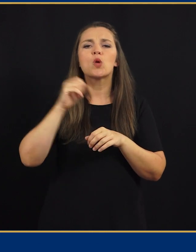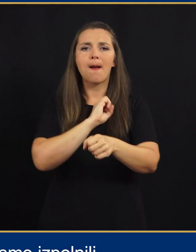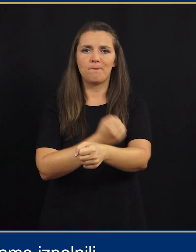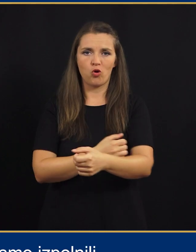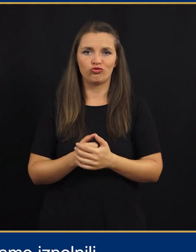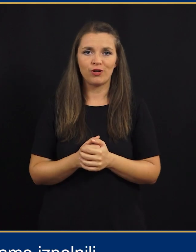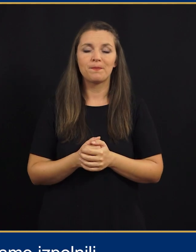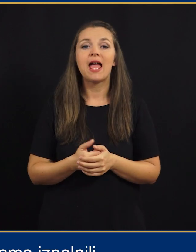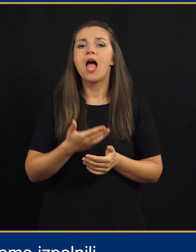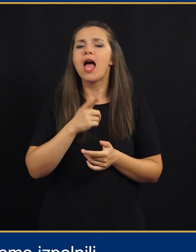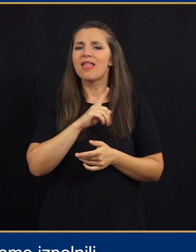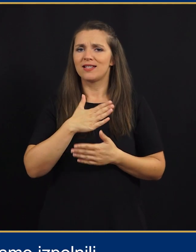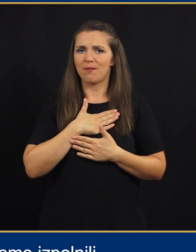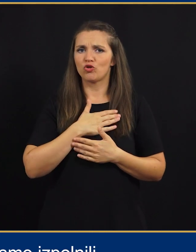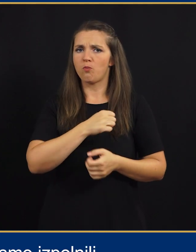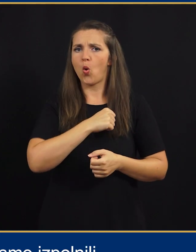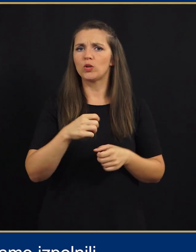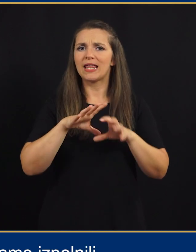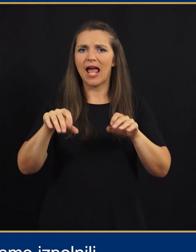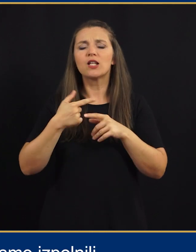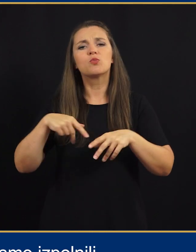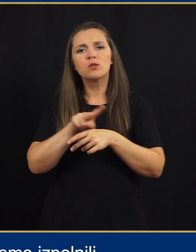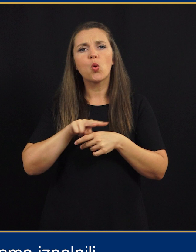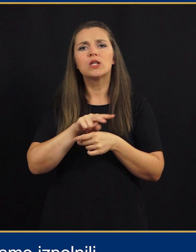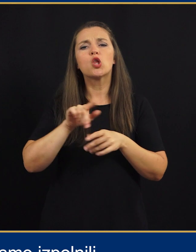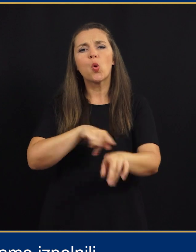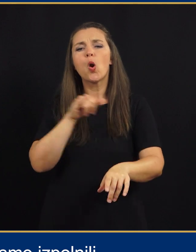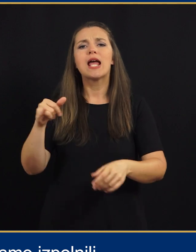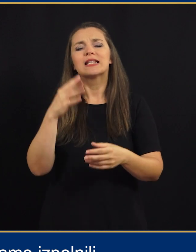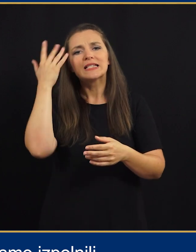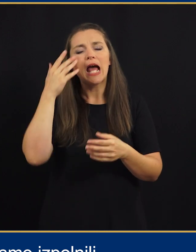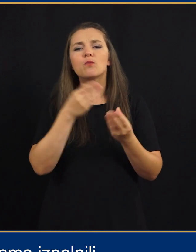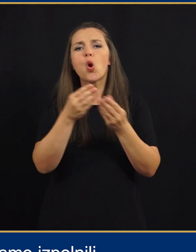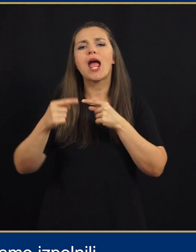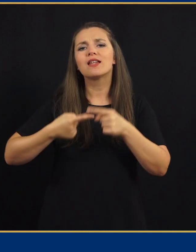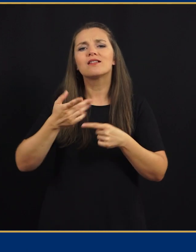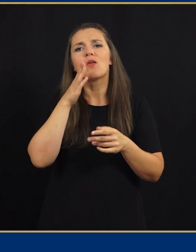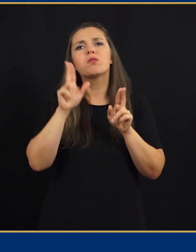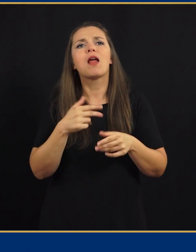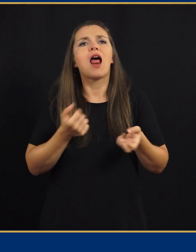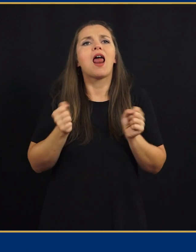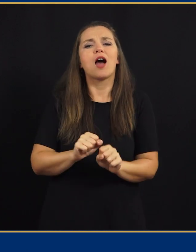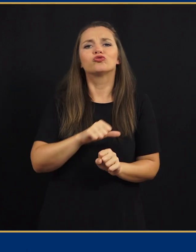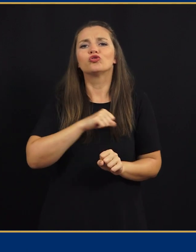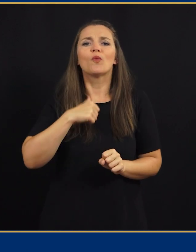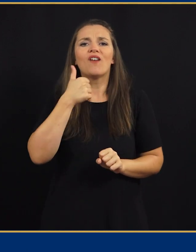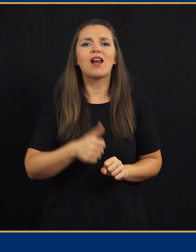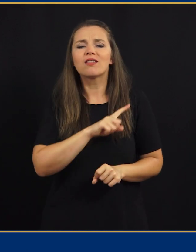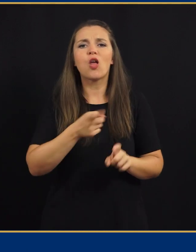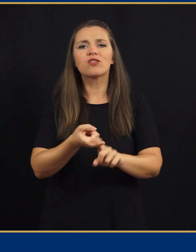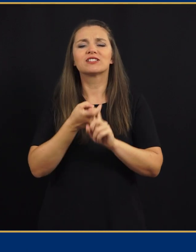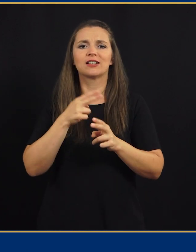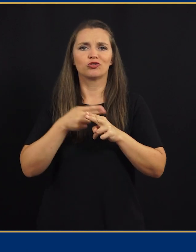Z nesebičnimi in pogumnimi dejanji smo izpolnili dolgoletni sen mnogih generacij o lastni, suvereni in neodvisni